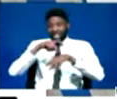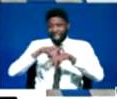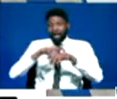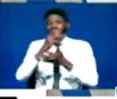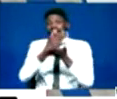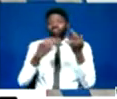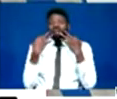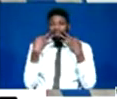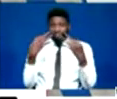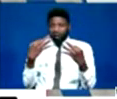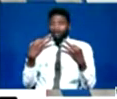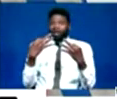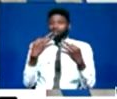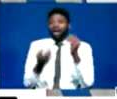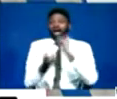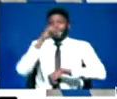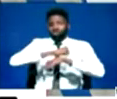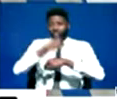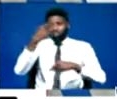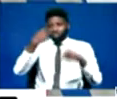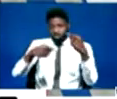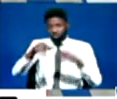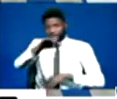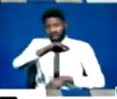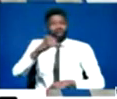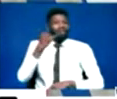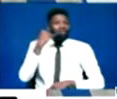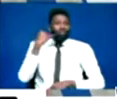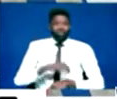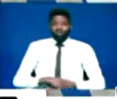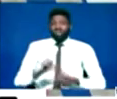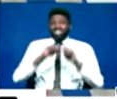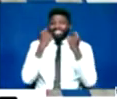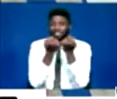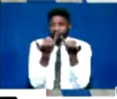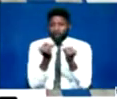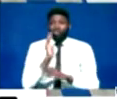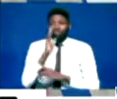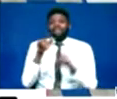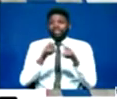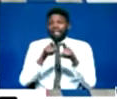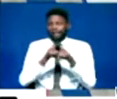ya shule za upili katika uwanja wa Nakuru, huko Nakuru. Timu hiyo sasa itamenyana na hospitali